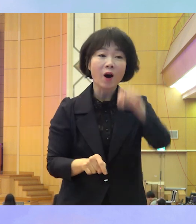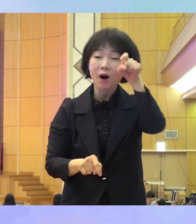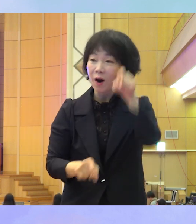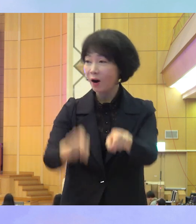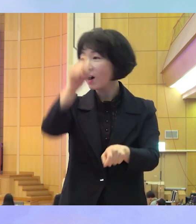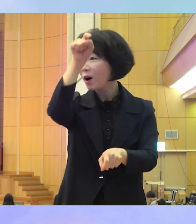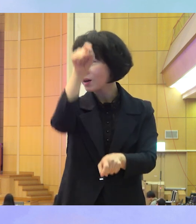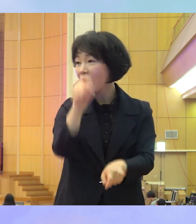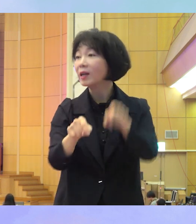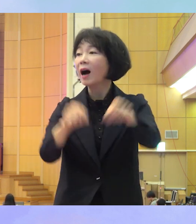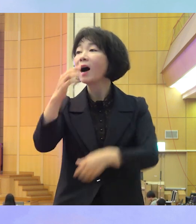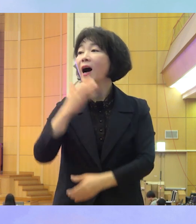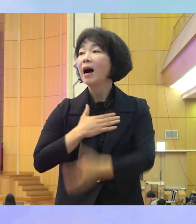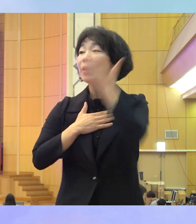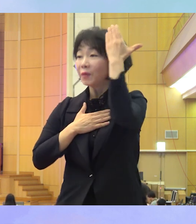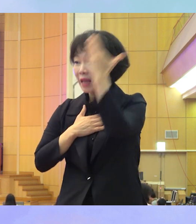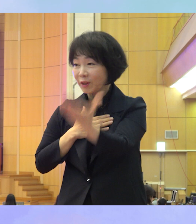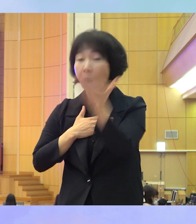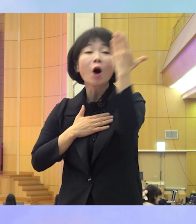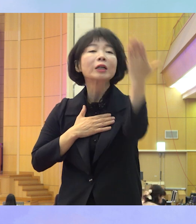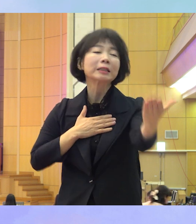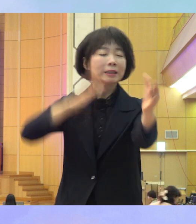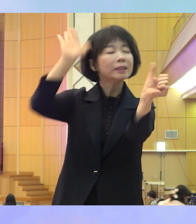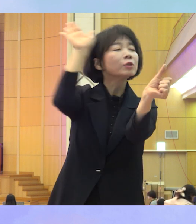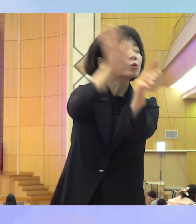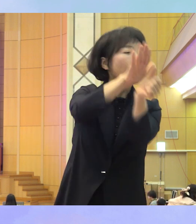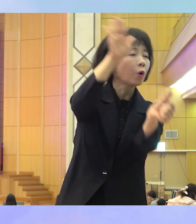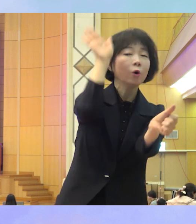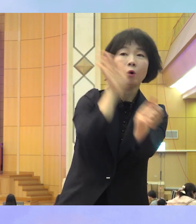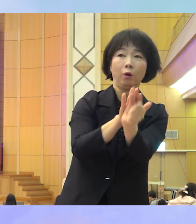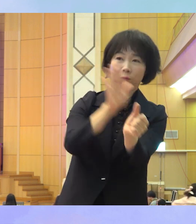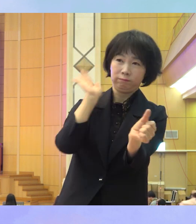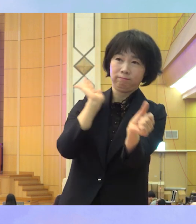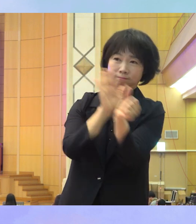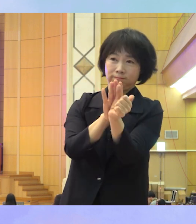일어나 너 걸어라, 내 너를